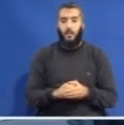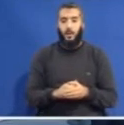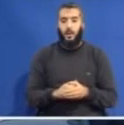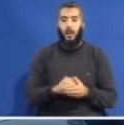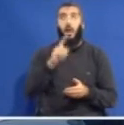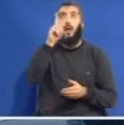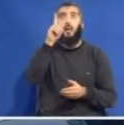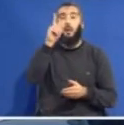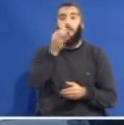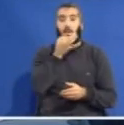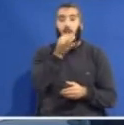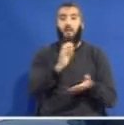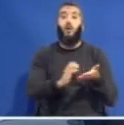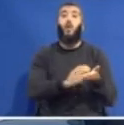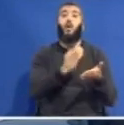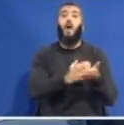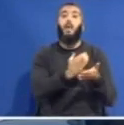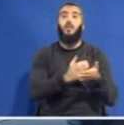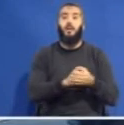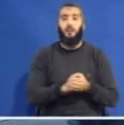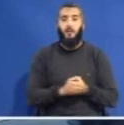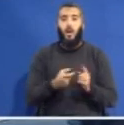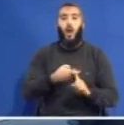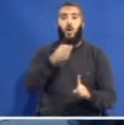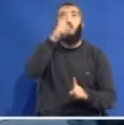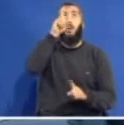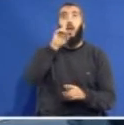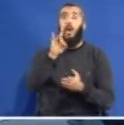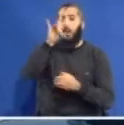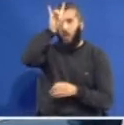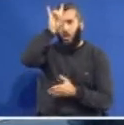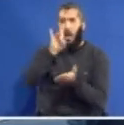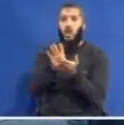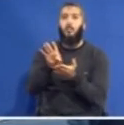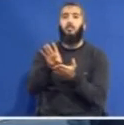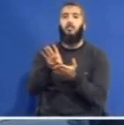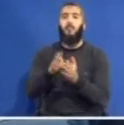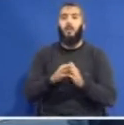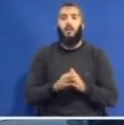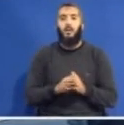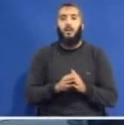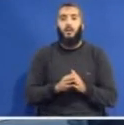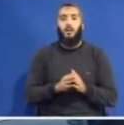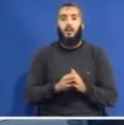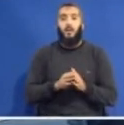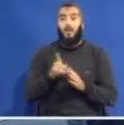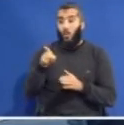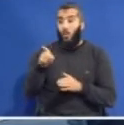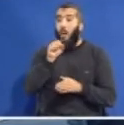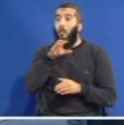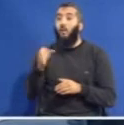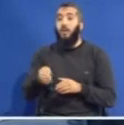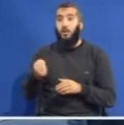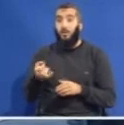قال تعالى في محكم التنزيل بعد أعوذ بالله من الشيطان الرجيم: قل لعبادي الذين